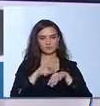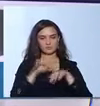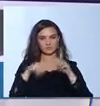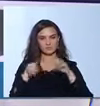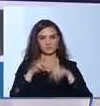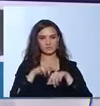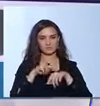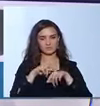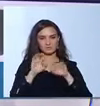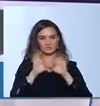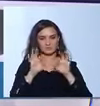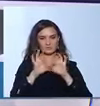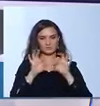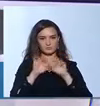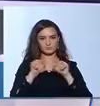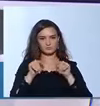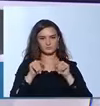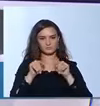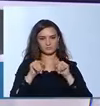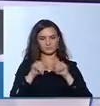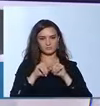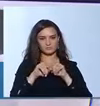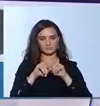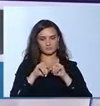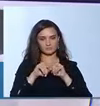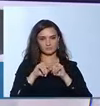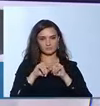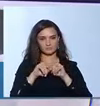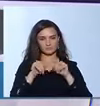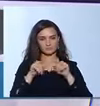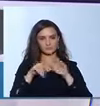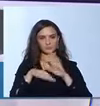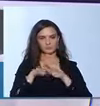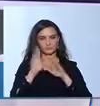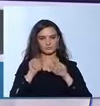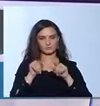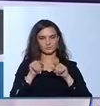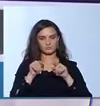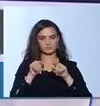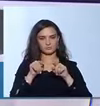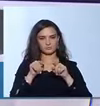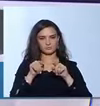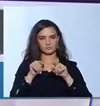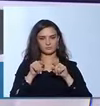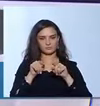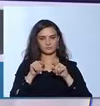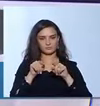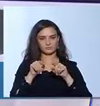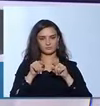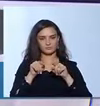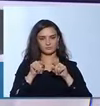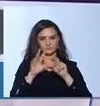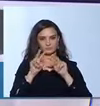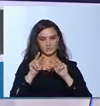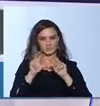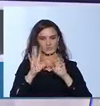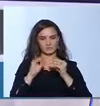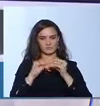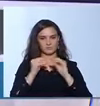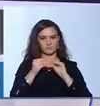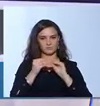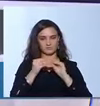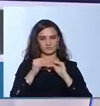ექიმზე მაქვს ლაპარაკი, ასე ვთქვათ პროფილის ექიმზე, მით უფრო ასე ვთქვათ მიხედილი იქნება ეს პრობლემა